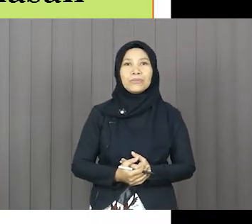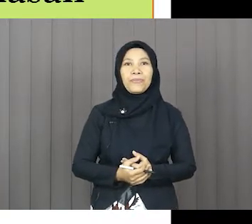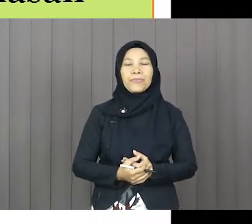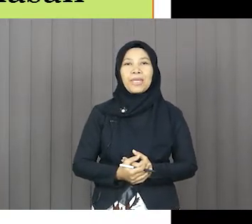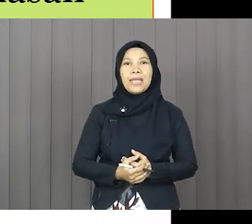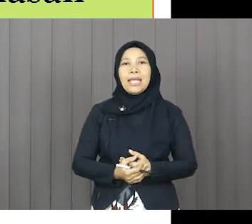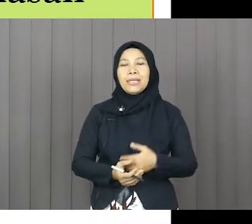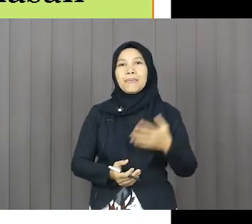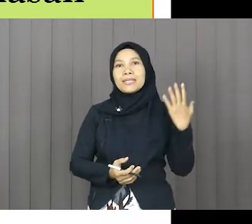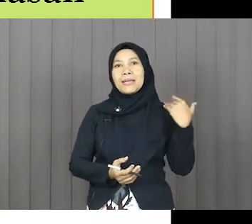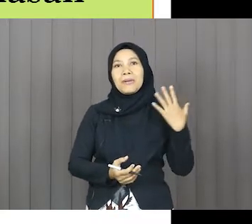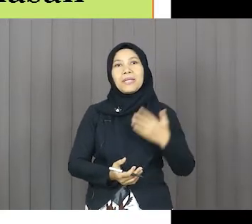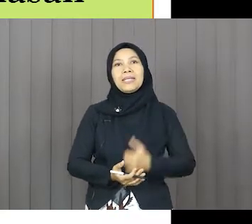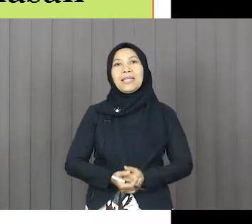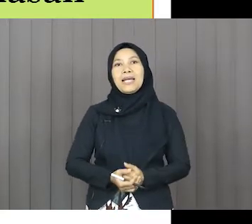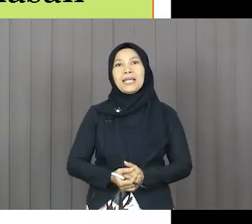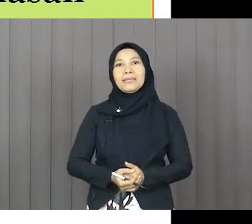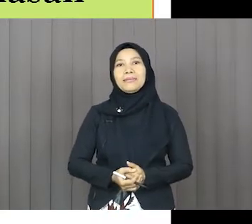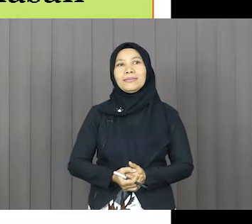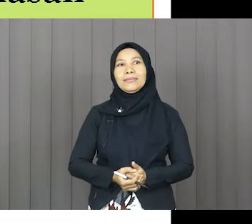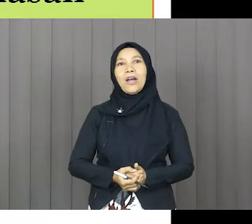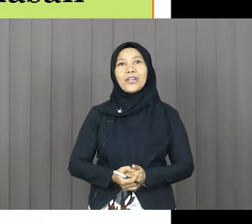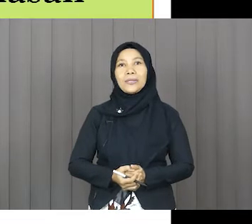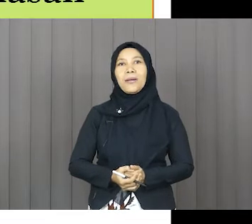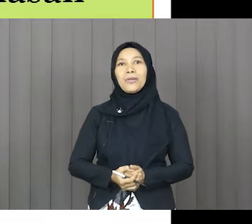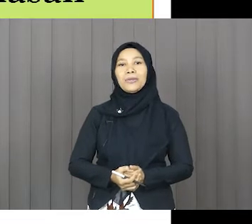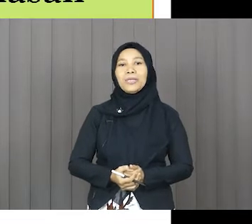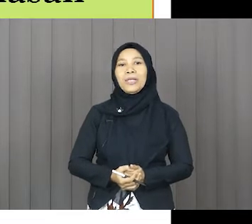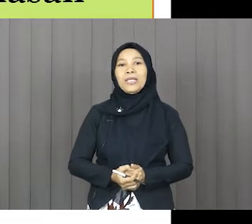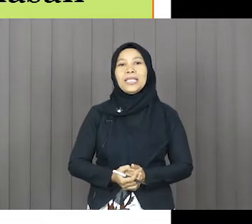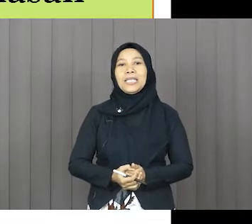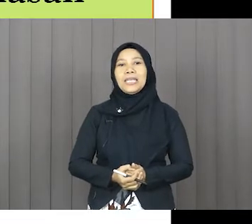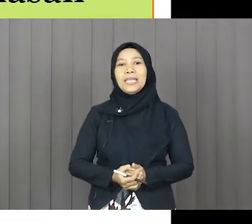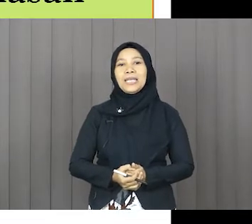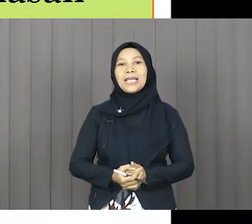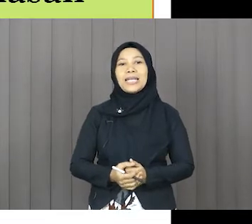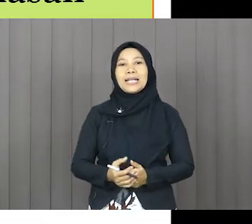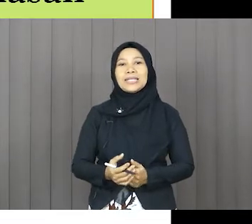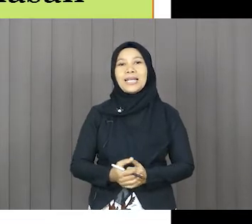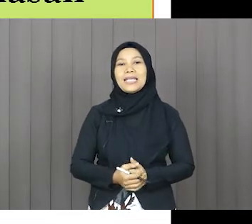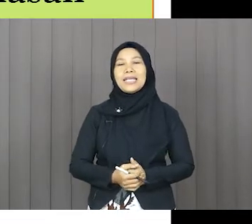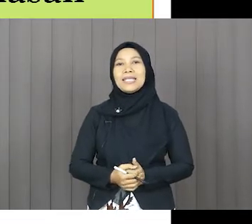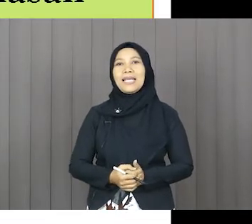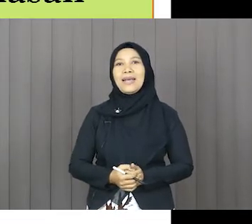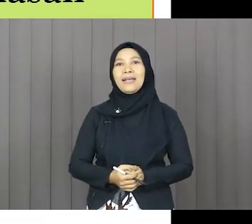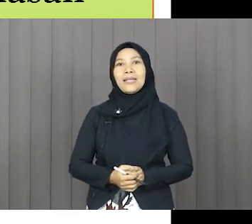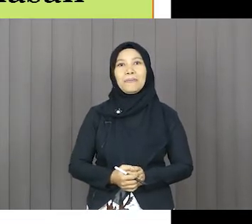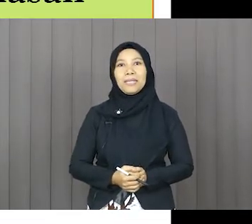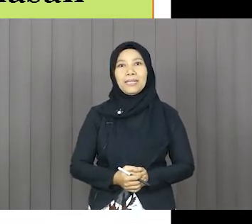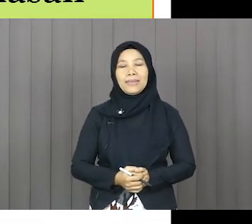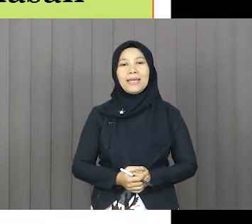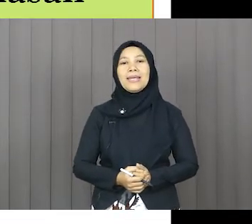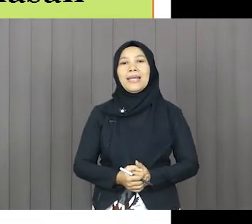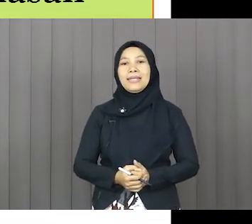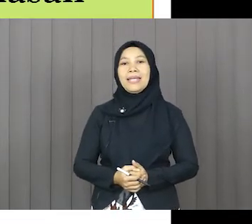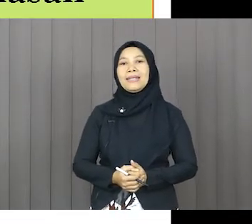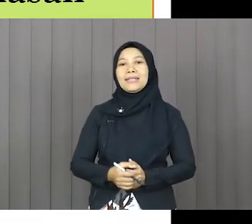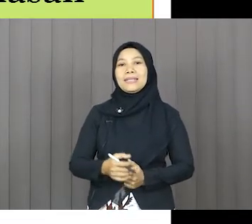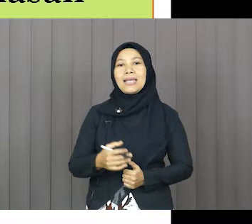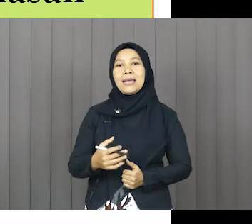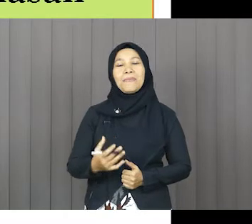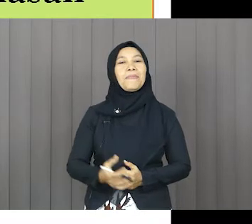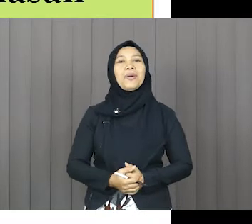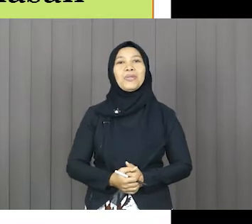tahun. Di masa pemerintahan Orde Baru dikenal dengan istilah repelita